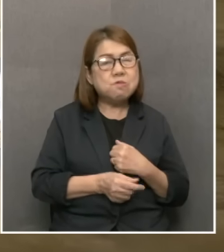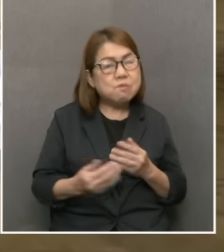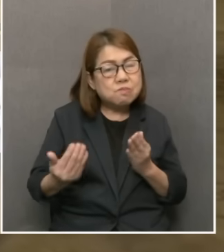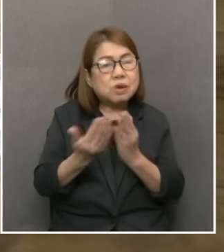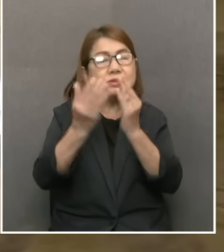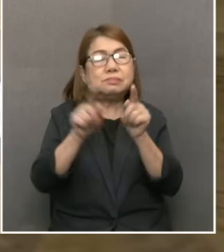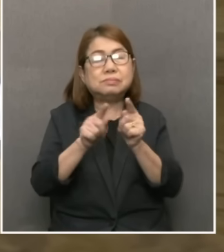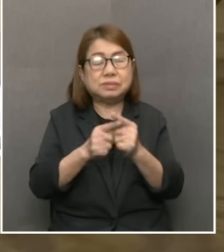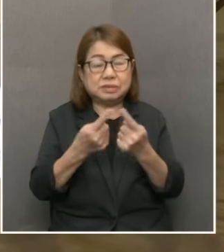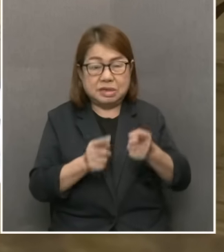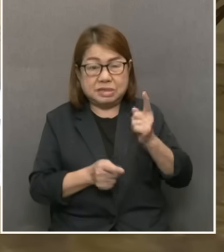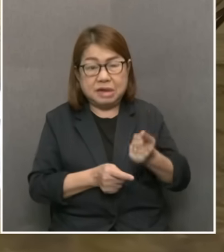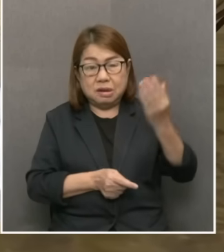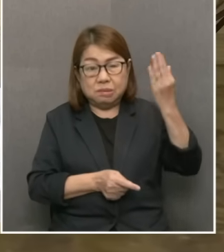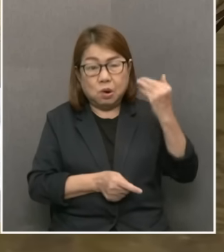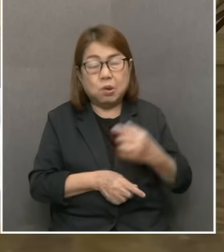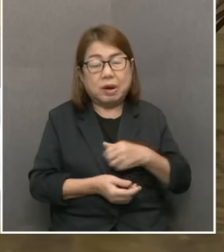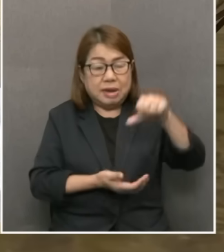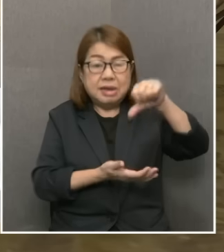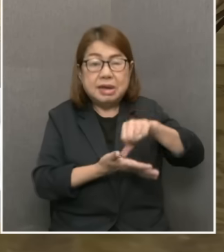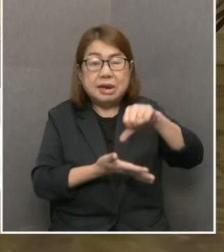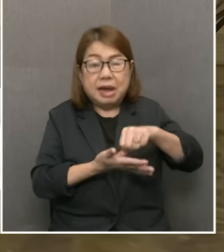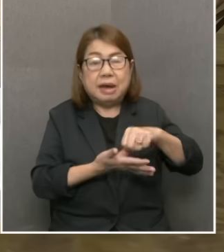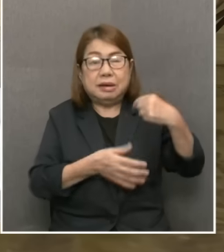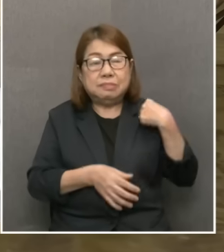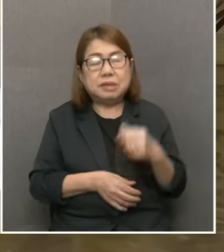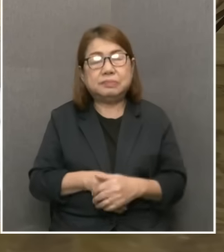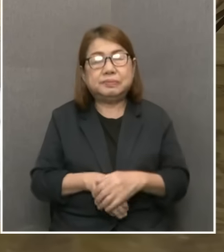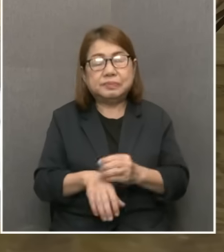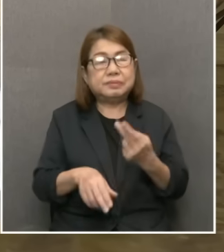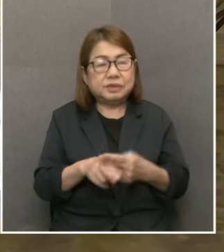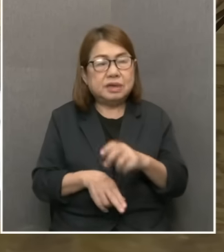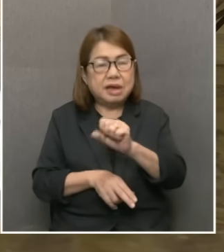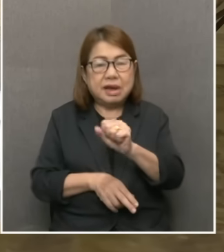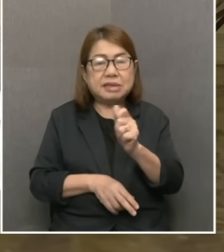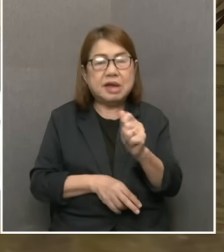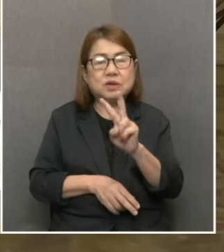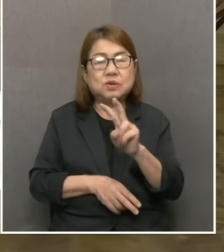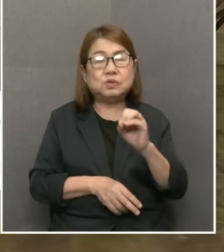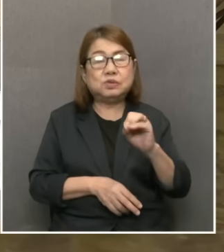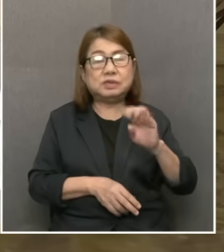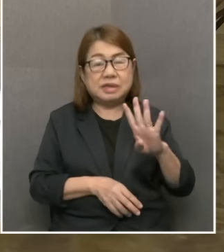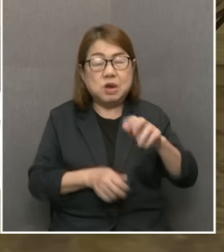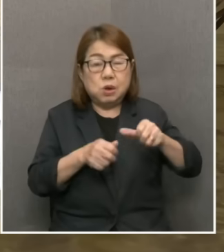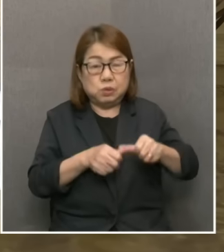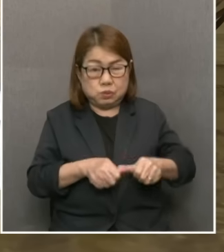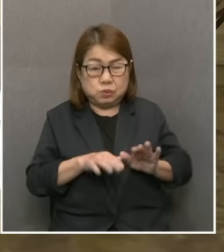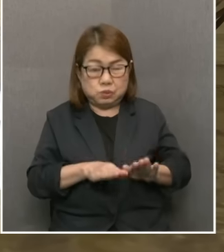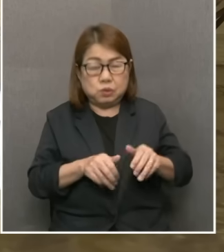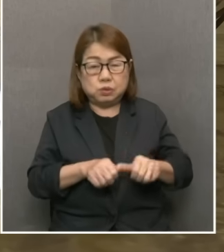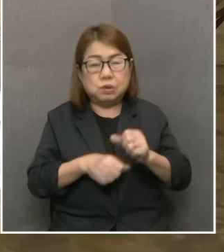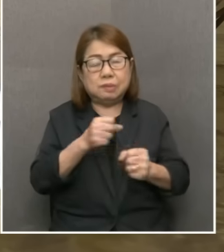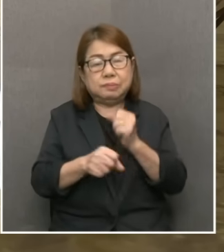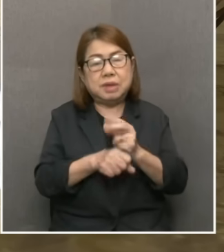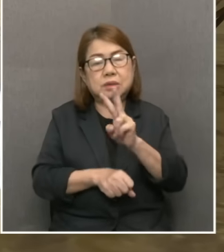ป้องกันทางอากาศระยะไกลของอิหร่านหรือ SA-204 ซึ่งประจำการในปี